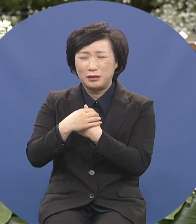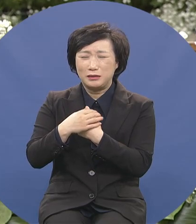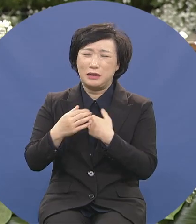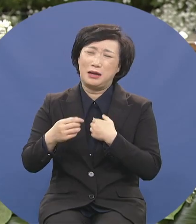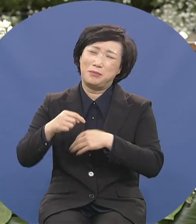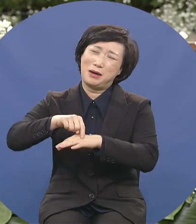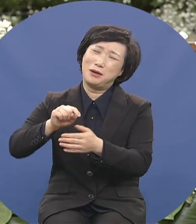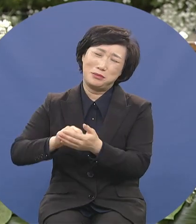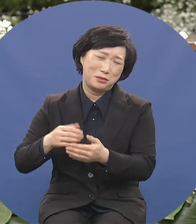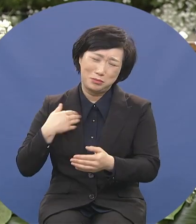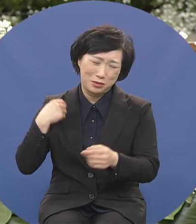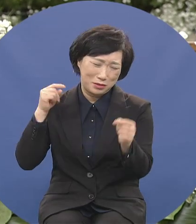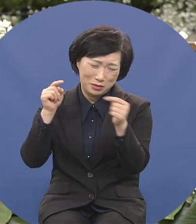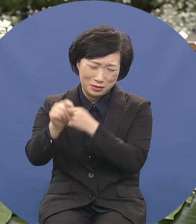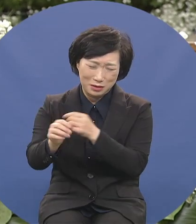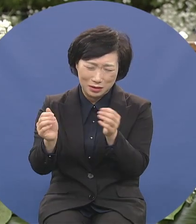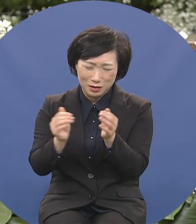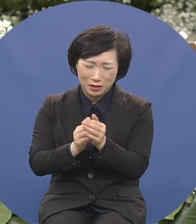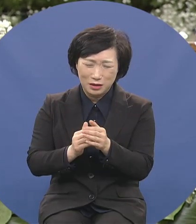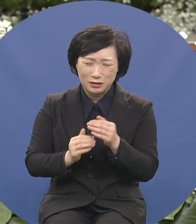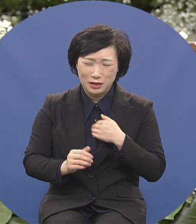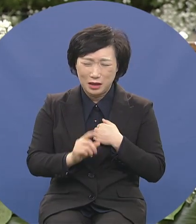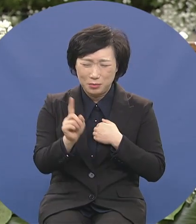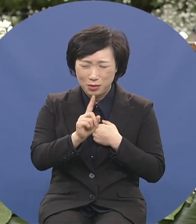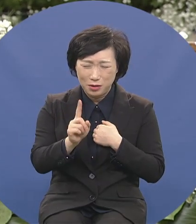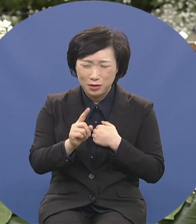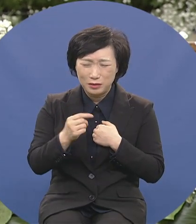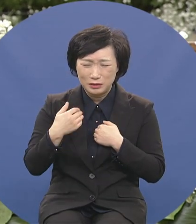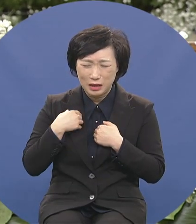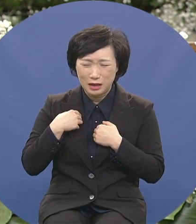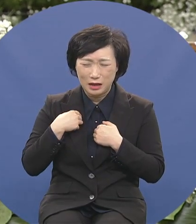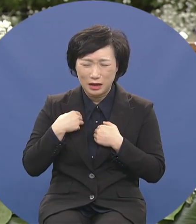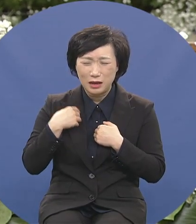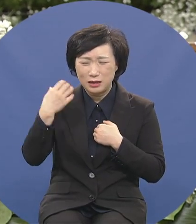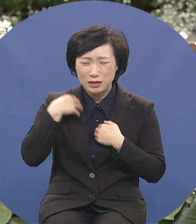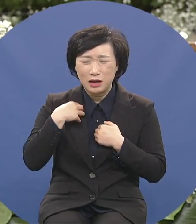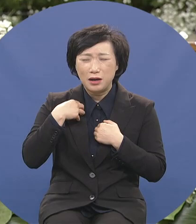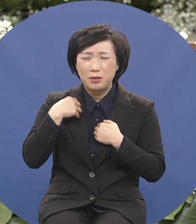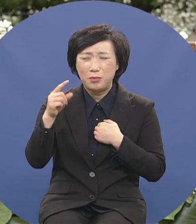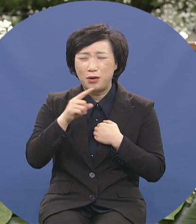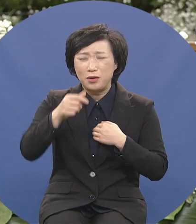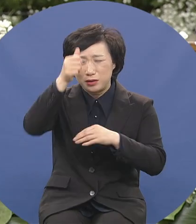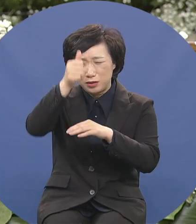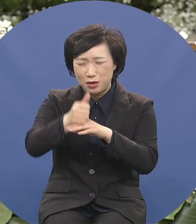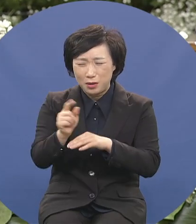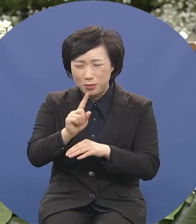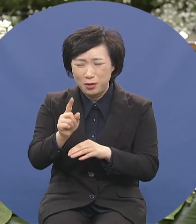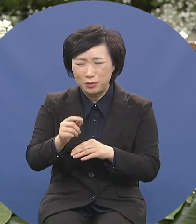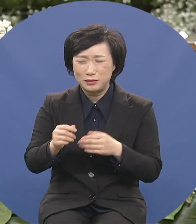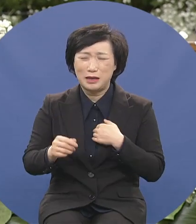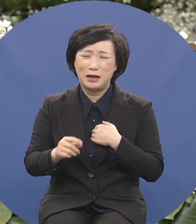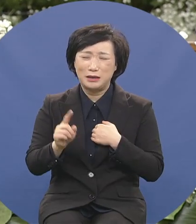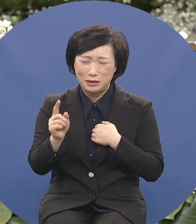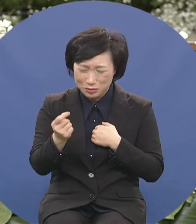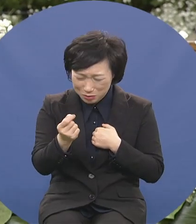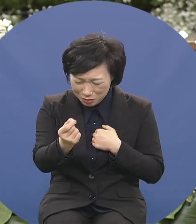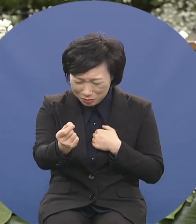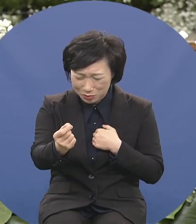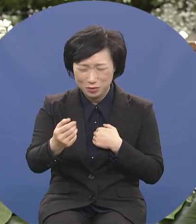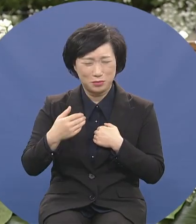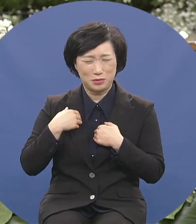몰랐습니다. 나는 어떻게 달란트를 감당해야 되고 작품을 내야 되는지조차도